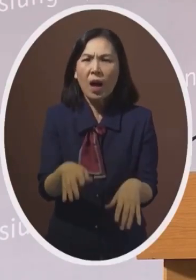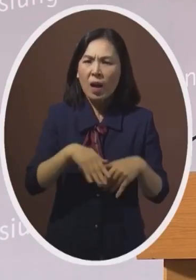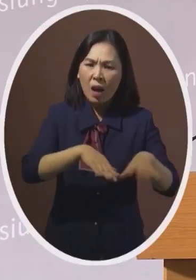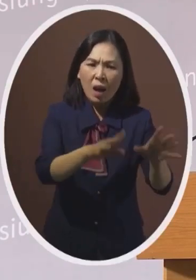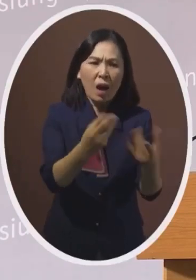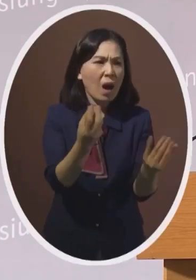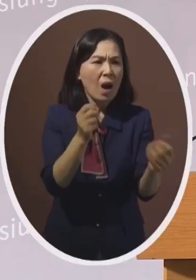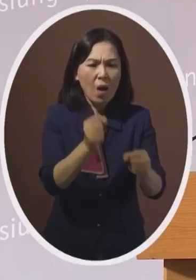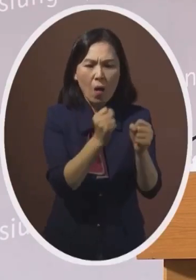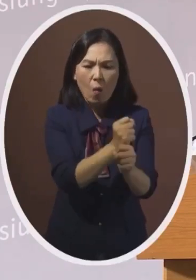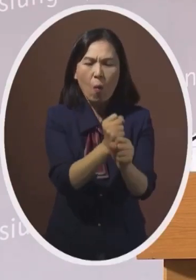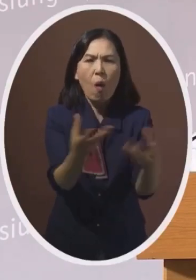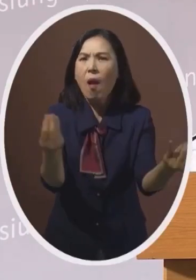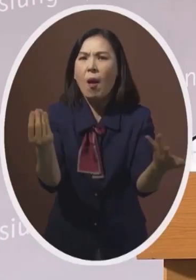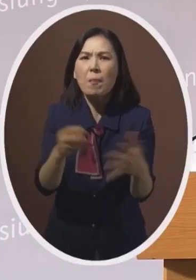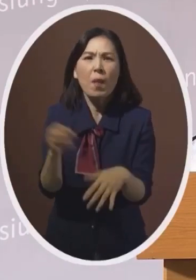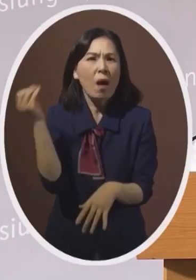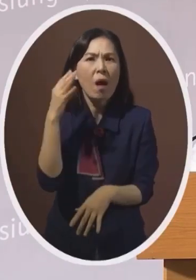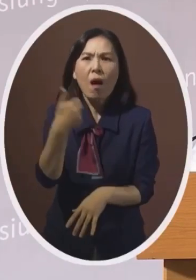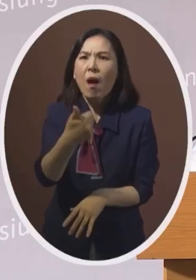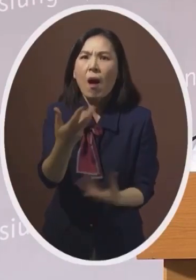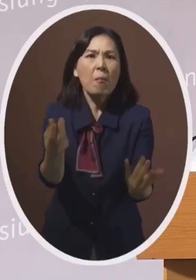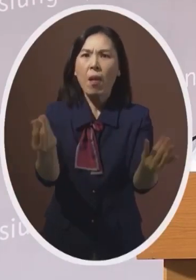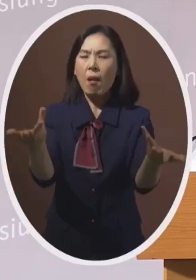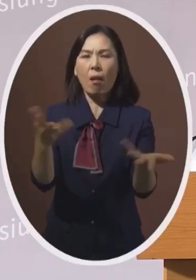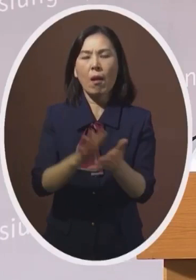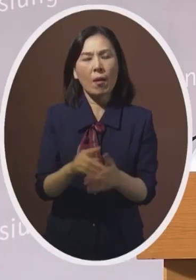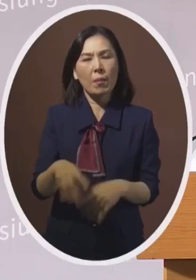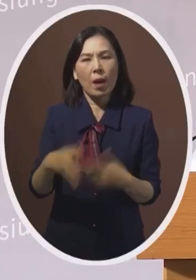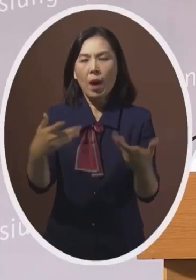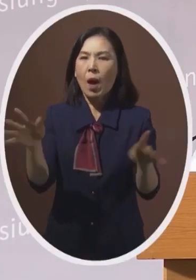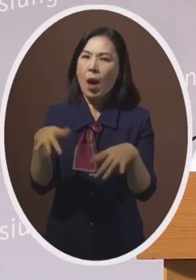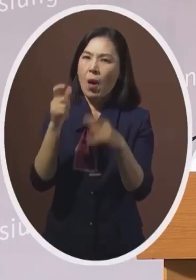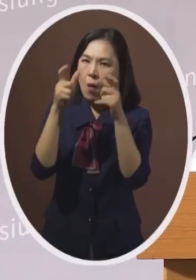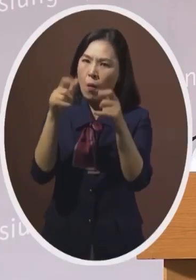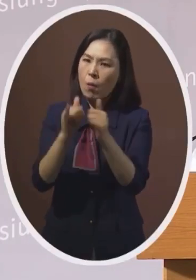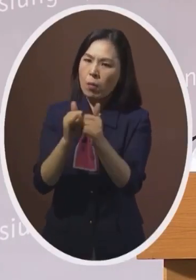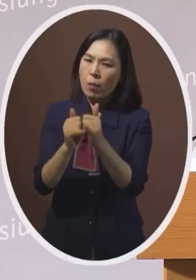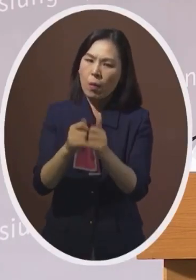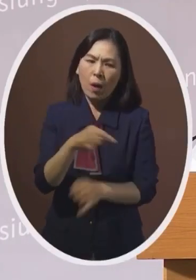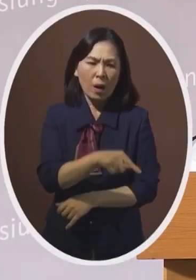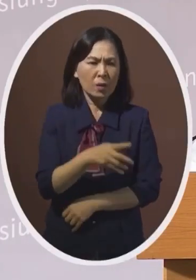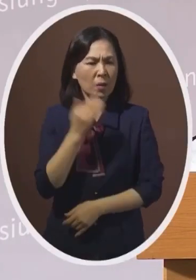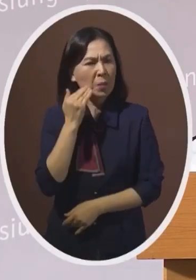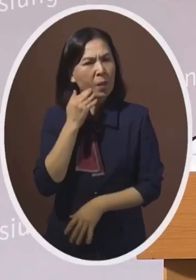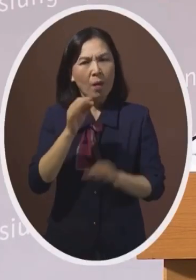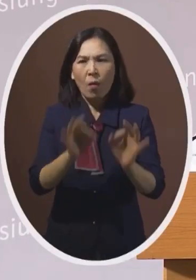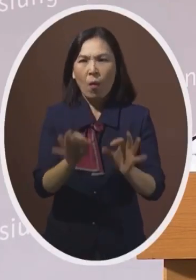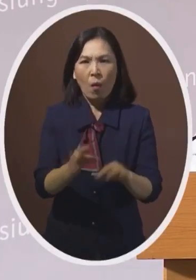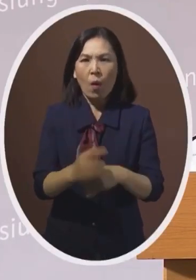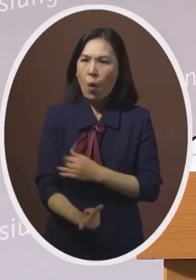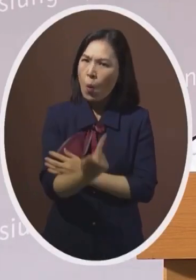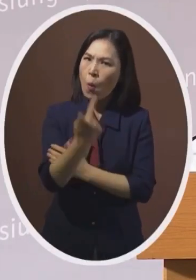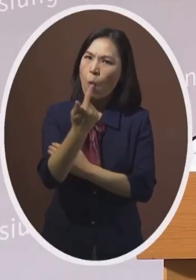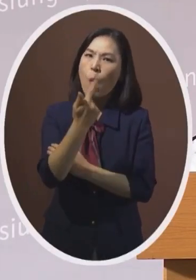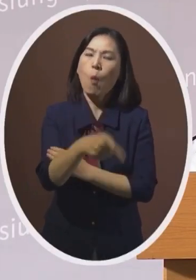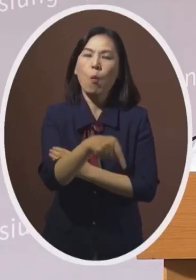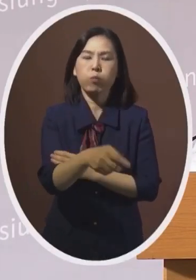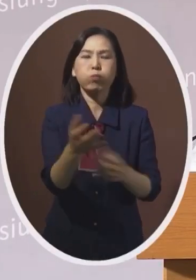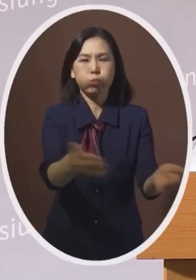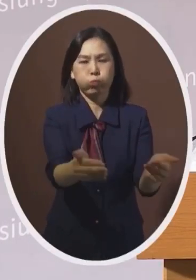息。很多的高雄人都跟我一样，真的是很可惜。为什么这里不加快脚步来解决这些问题